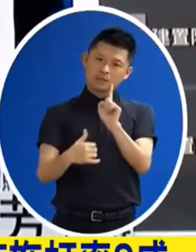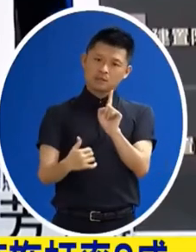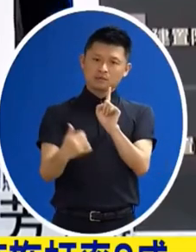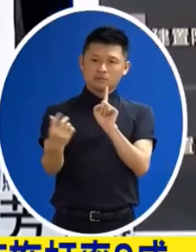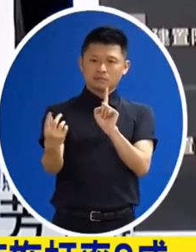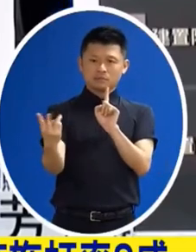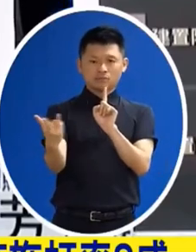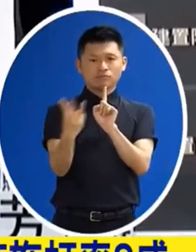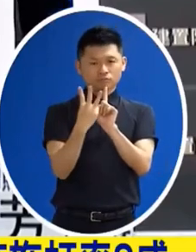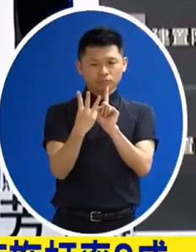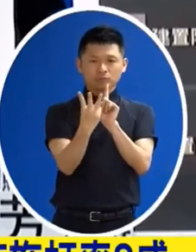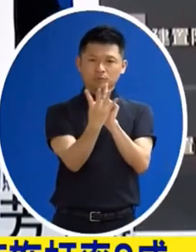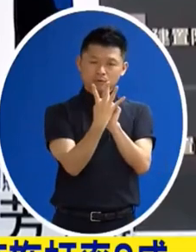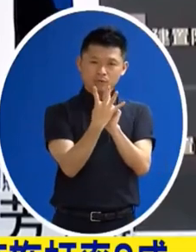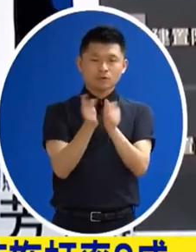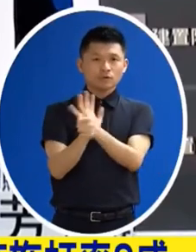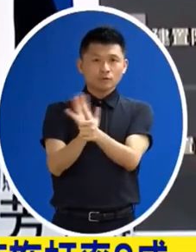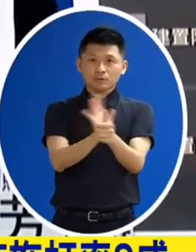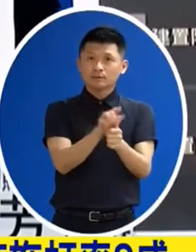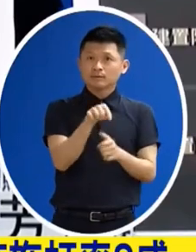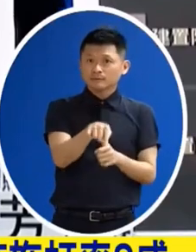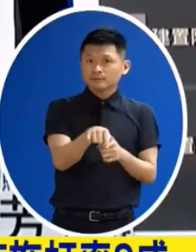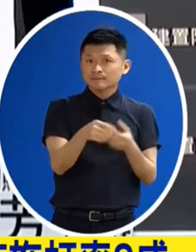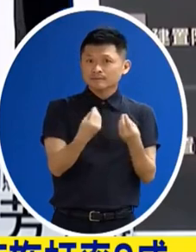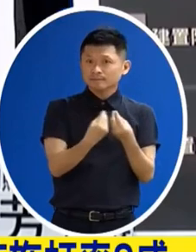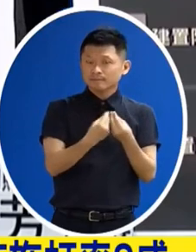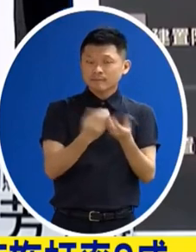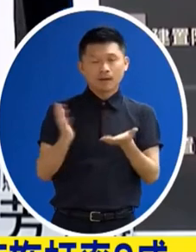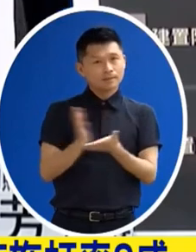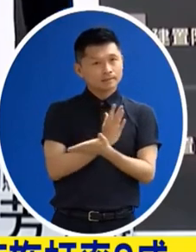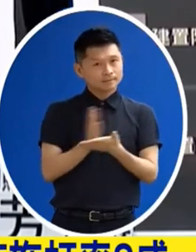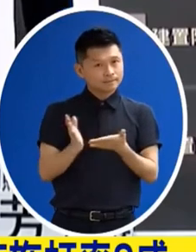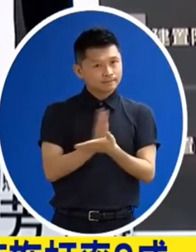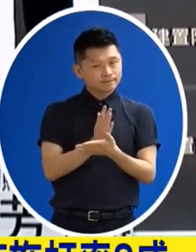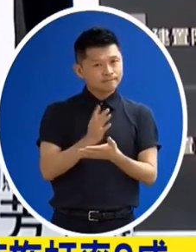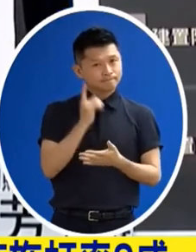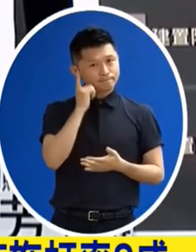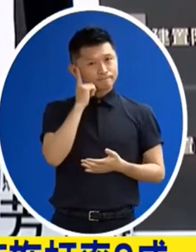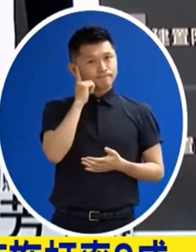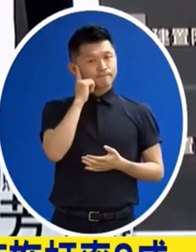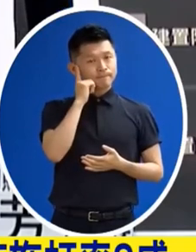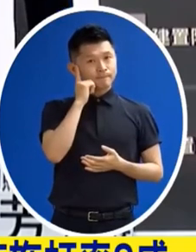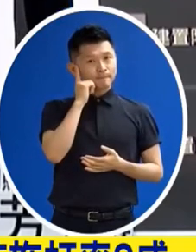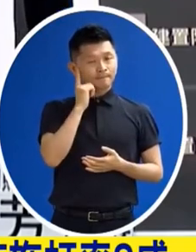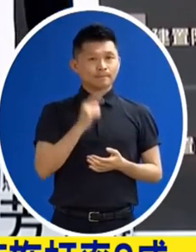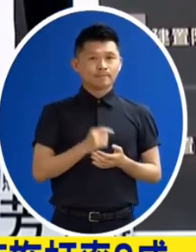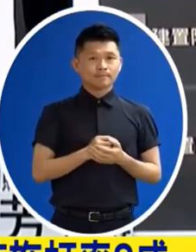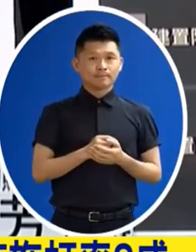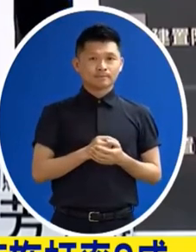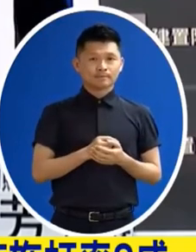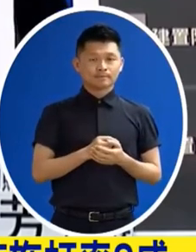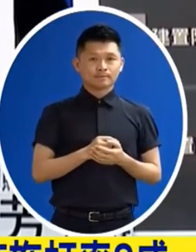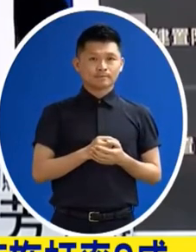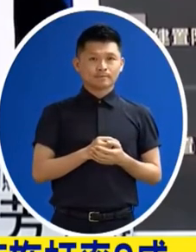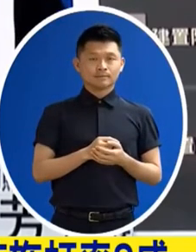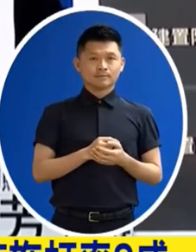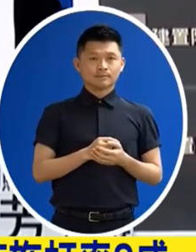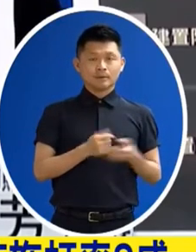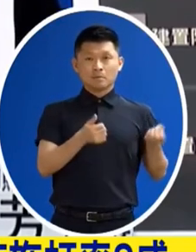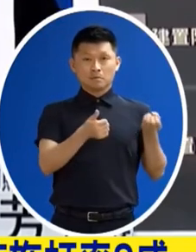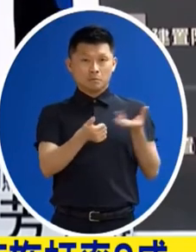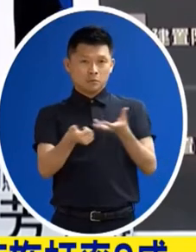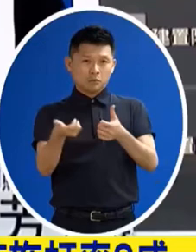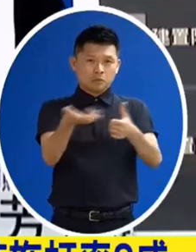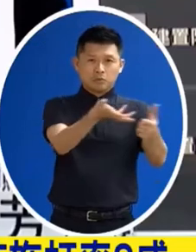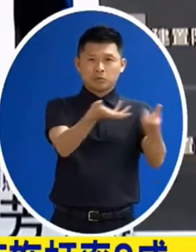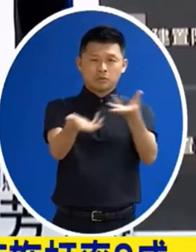1:4这样的一个照顾服务形态。那我们评估认为这样子不会比较不容易造成所谓的群